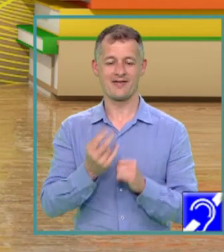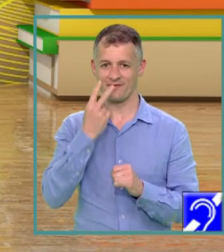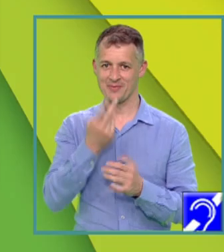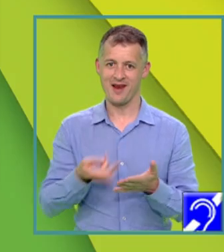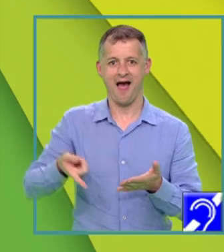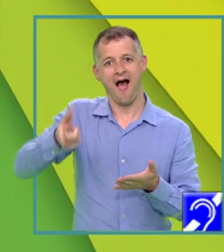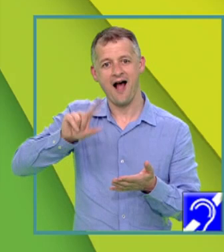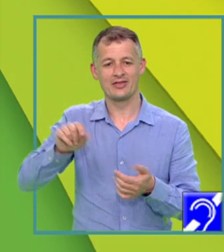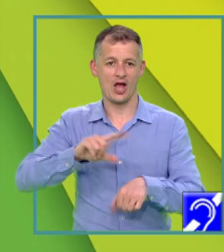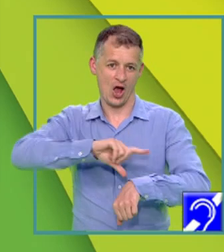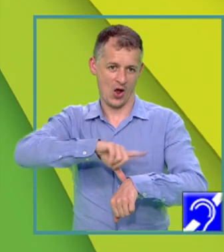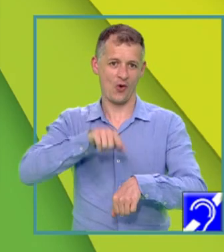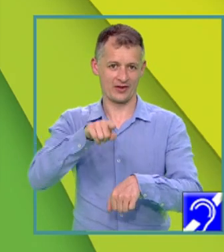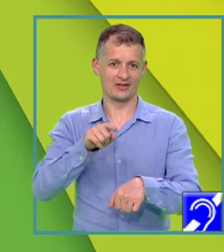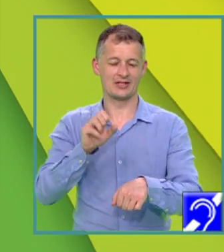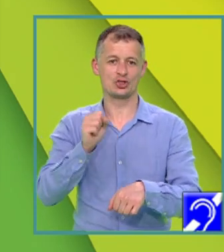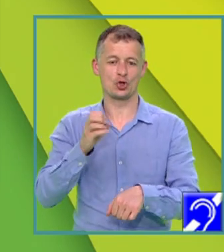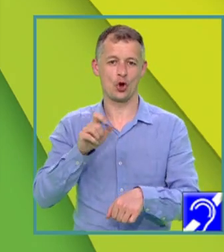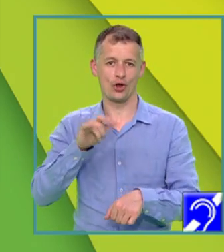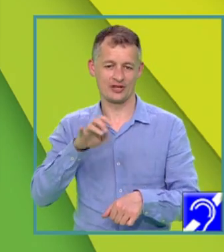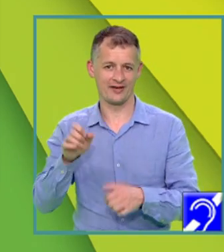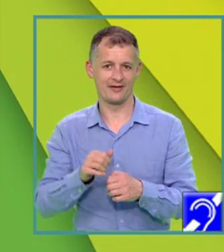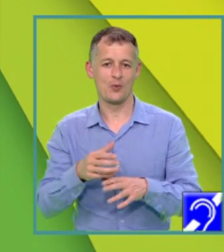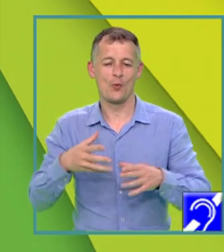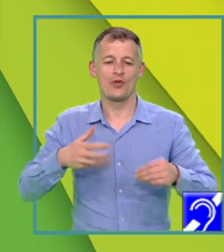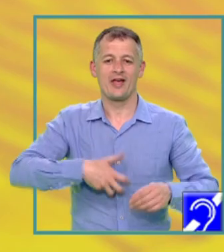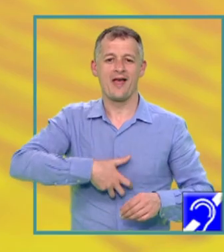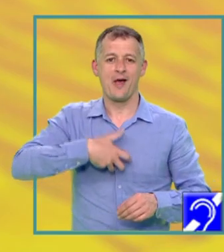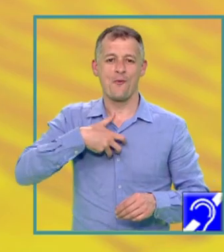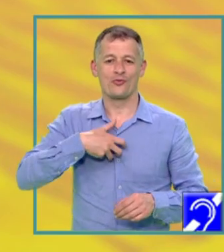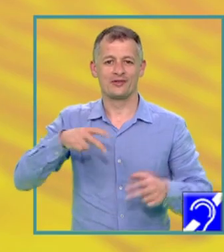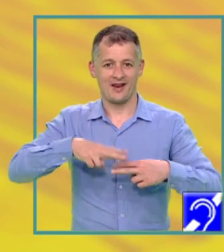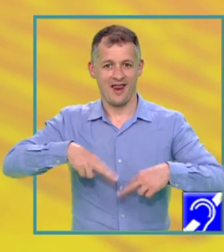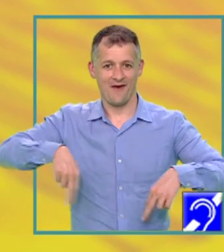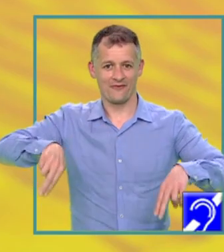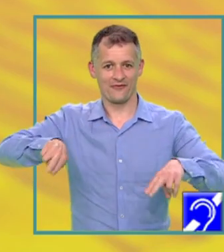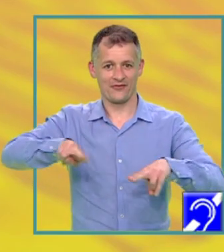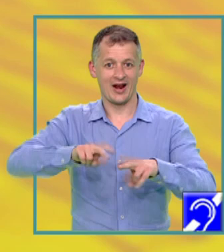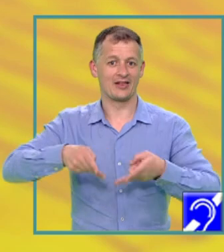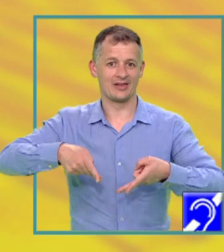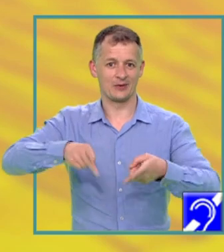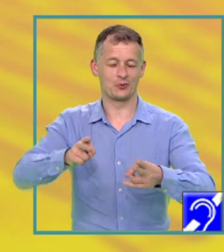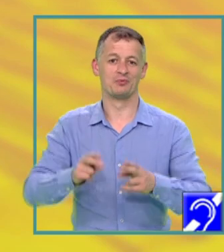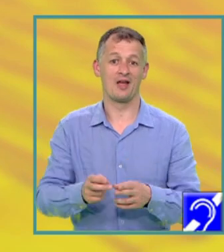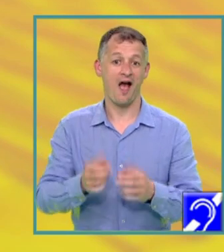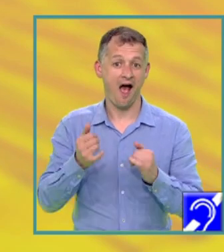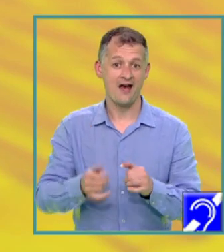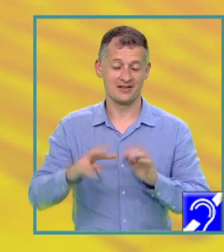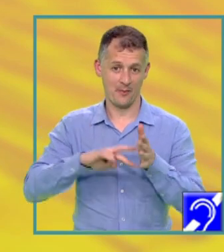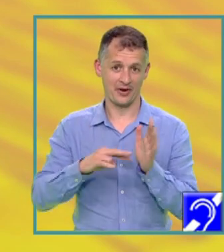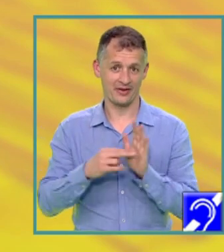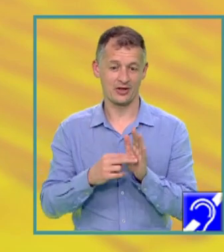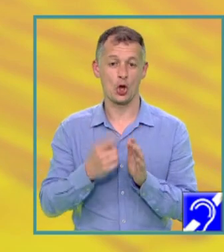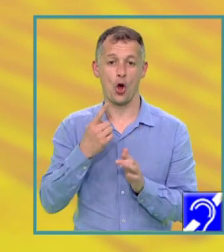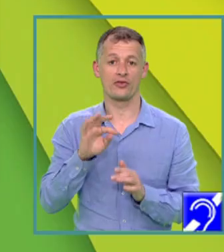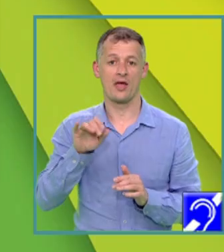oră de sociologie, cu multe emoții la final de drum. V-am pregătit pentru astăzi o